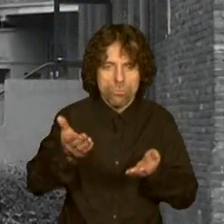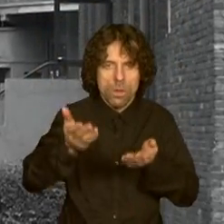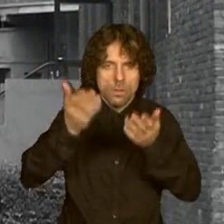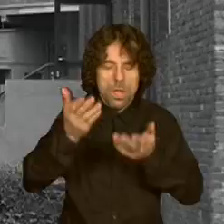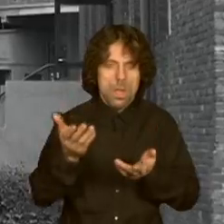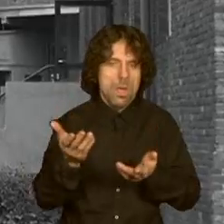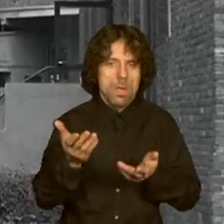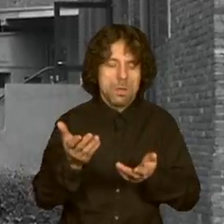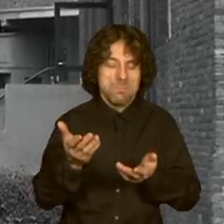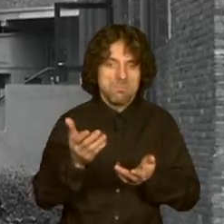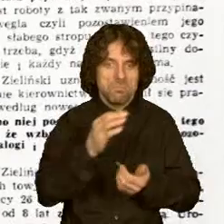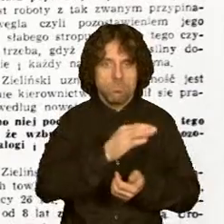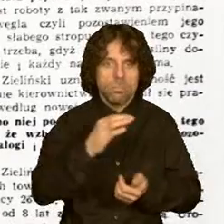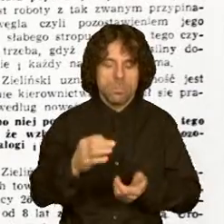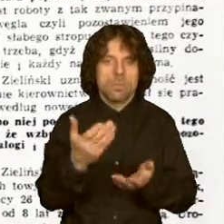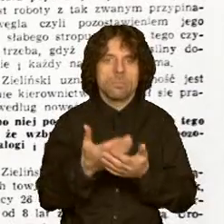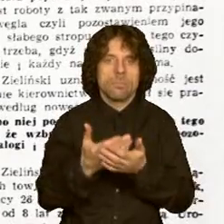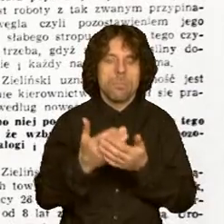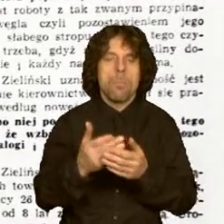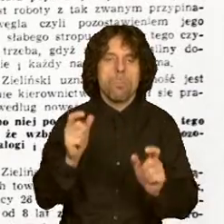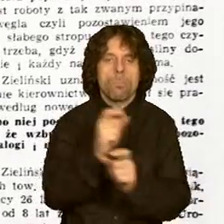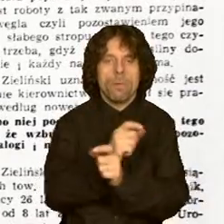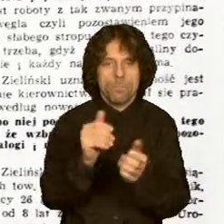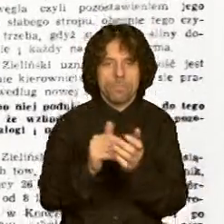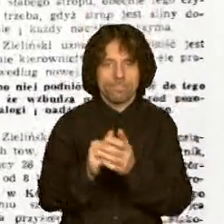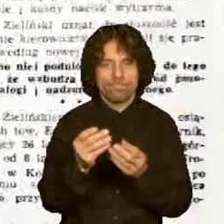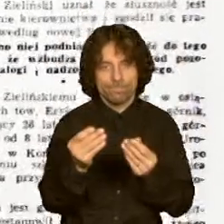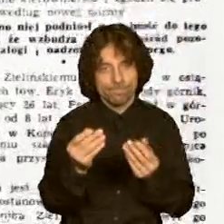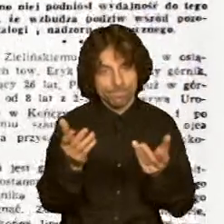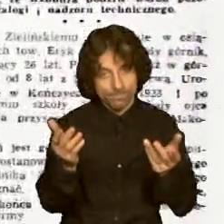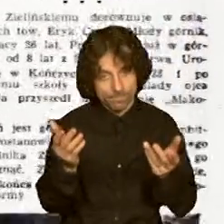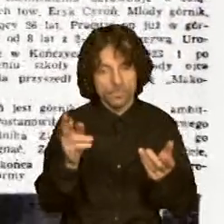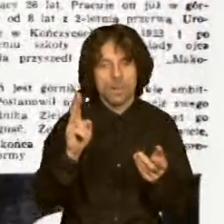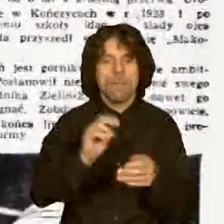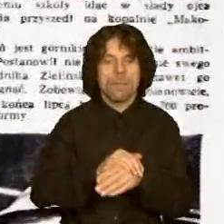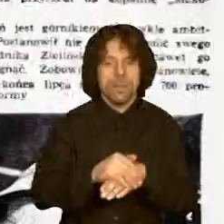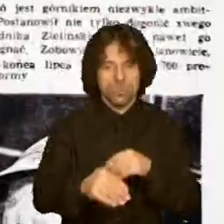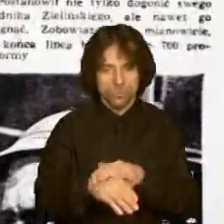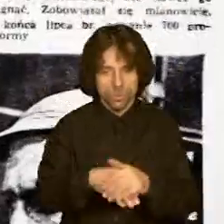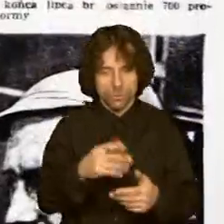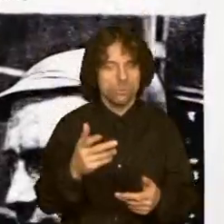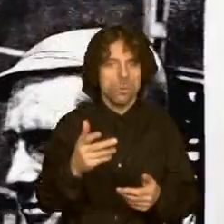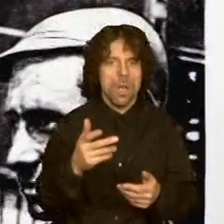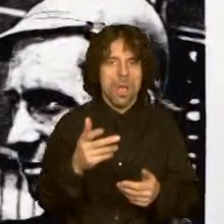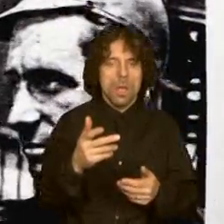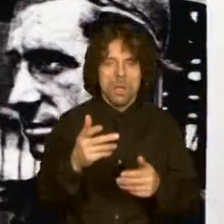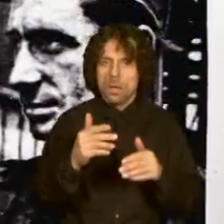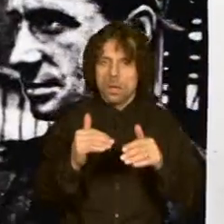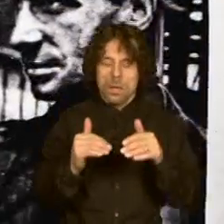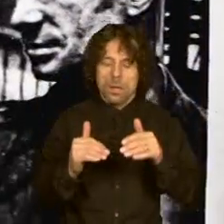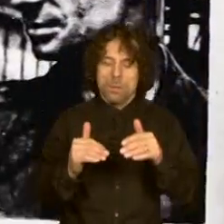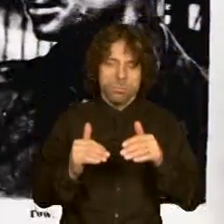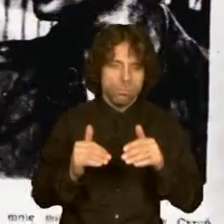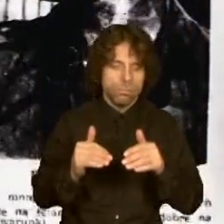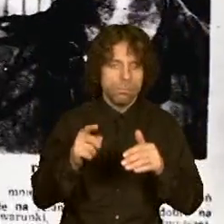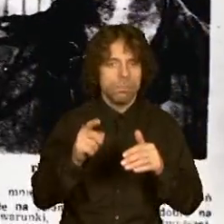podnoszenie zadań wydobywczych, bo chodziło o pieniądz dla państwa, dla kraju. Na szczęście nie zbliżyliśmy się do tego